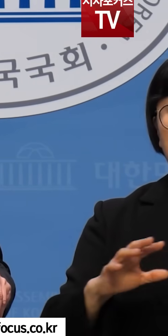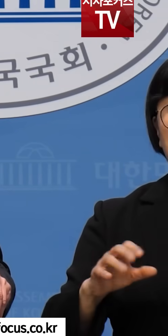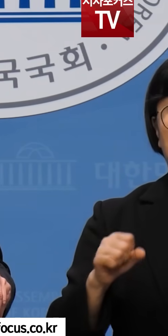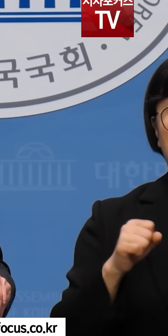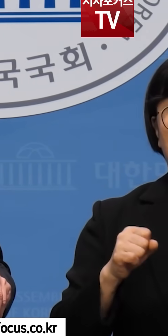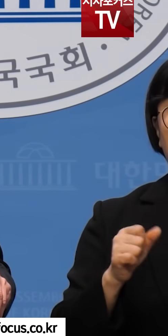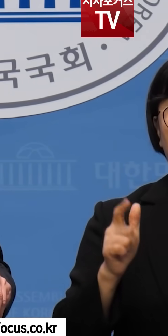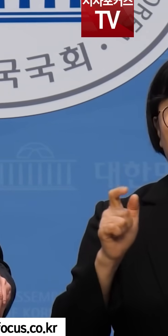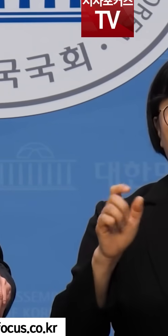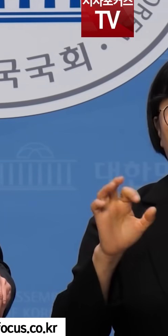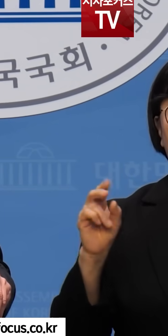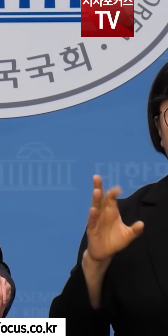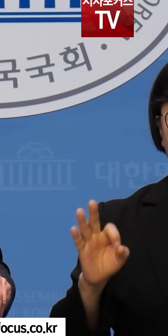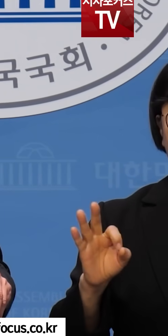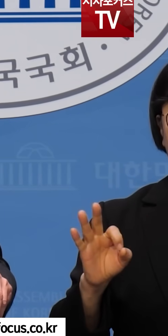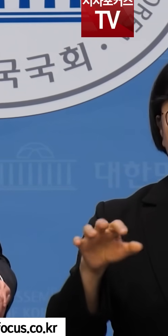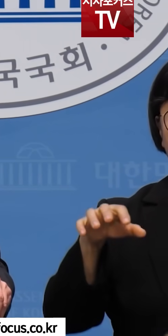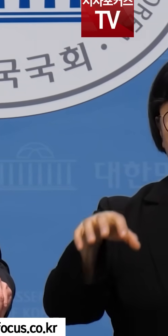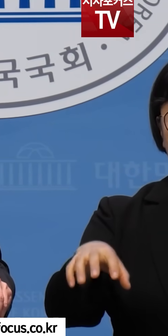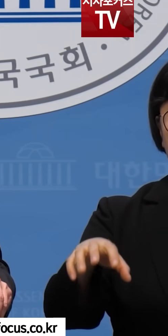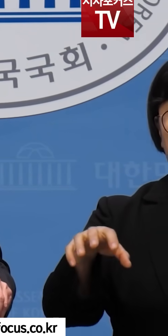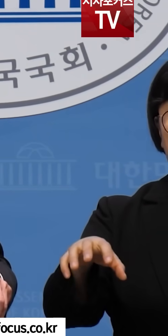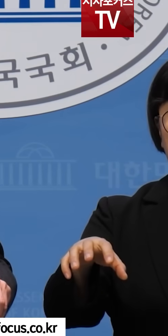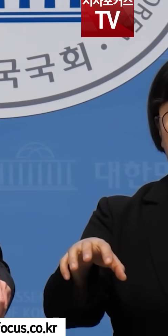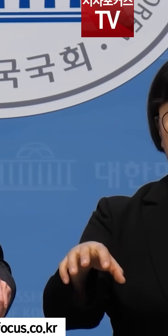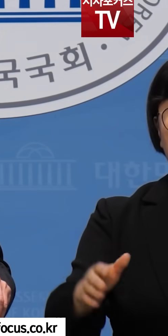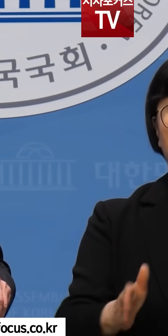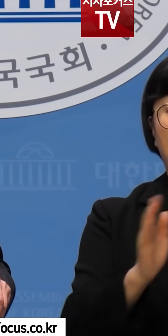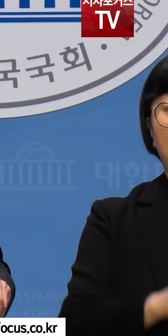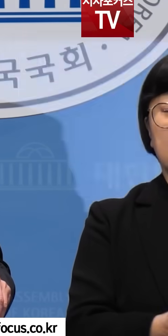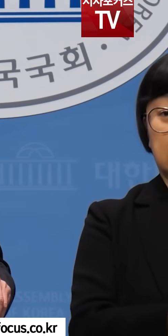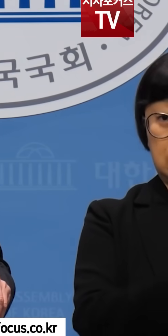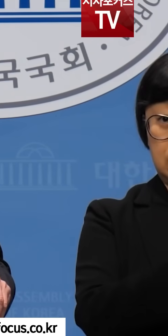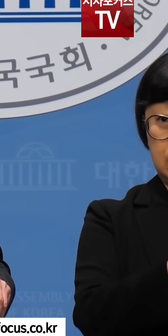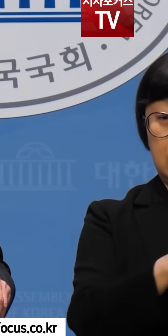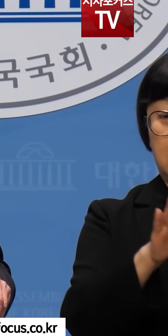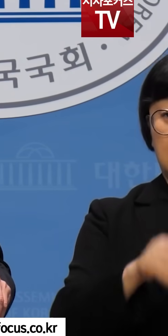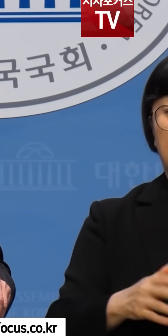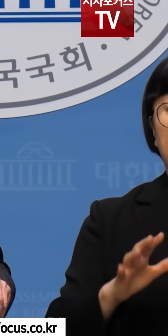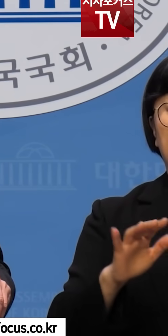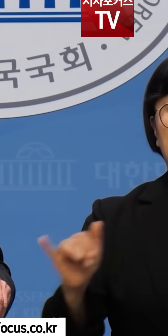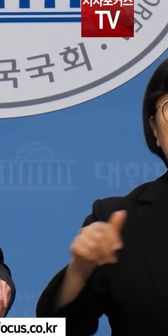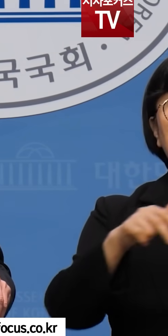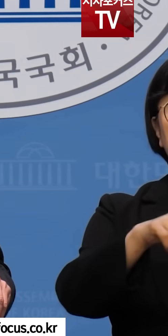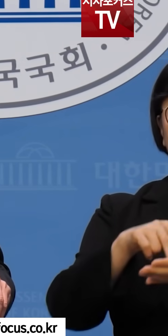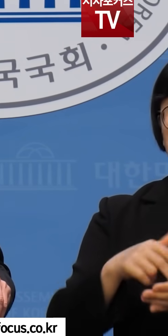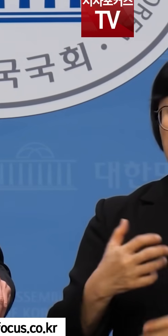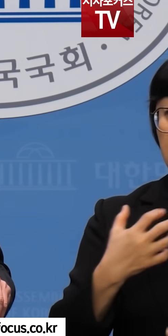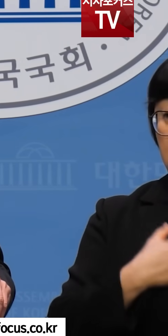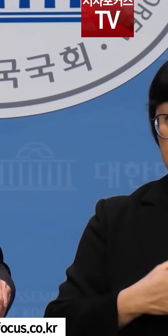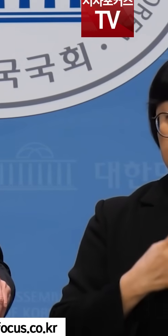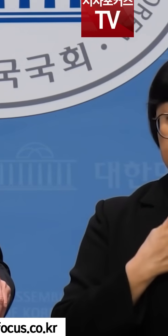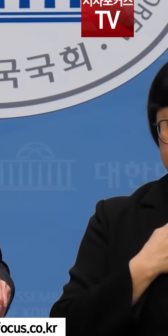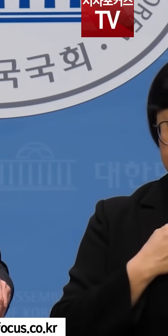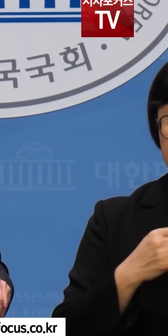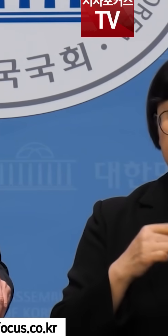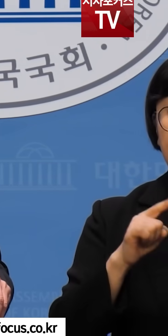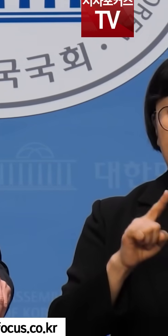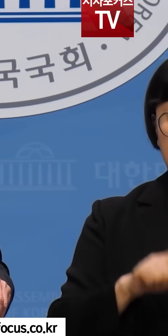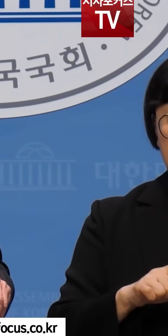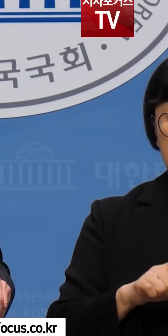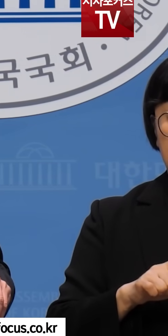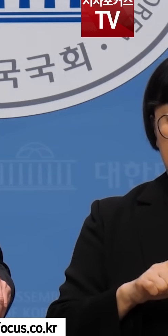국민의힘 고양정 공천 과정에서 국민들께서 걱정하셨던 점